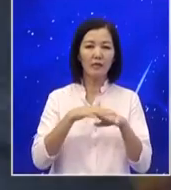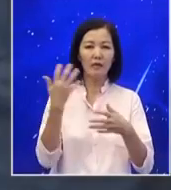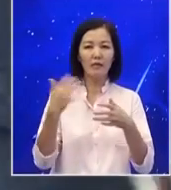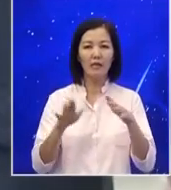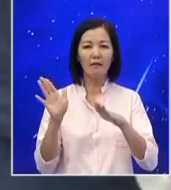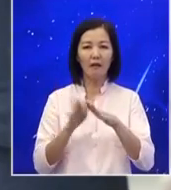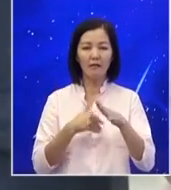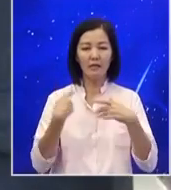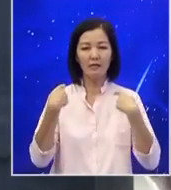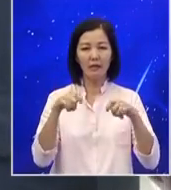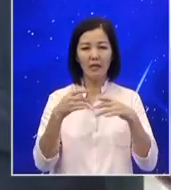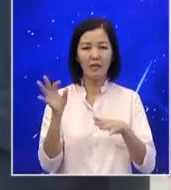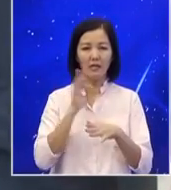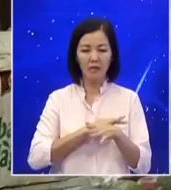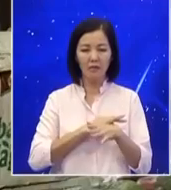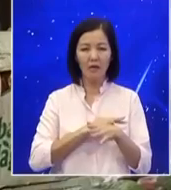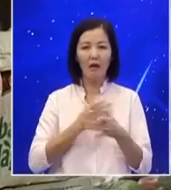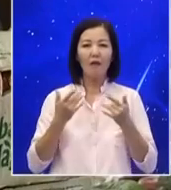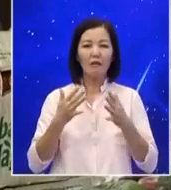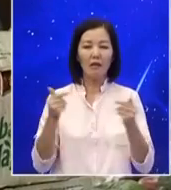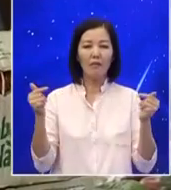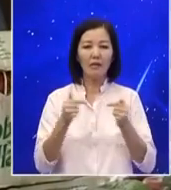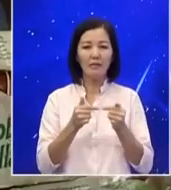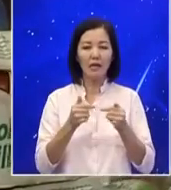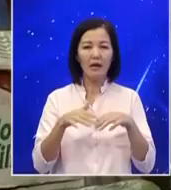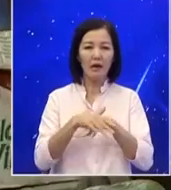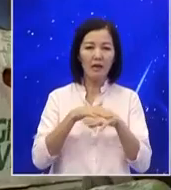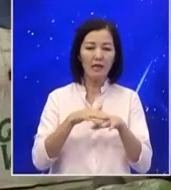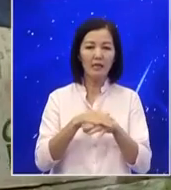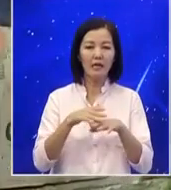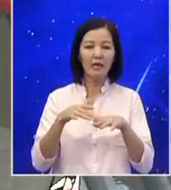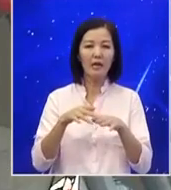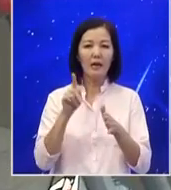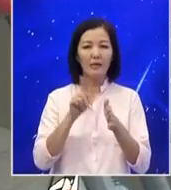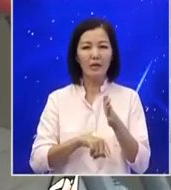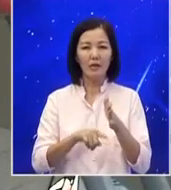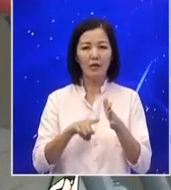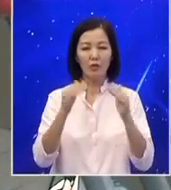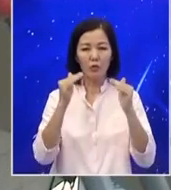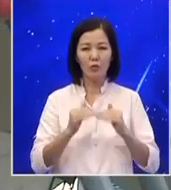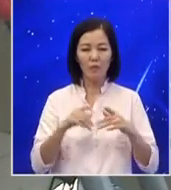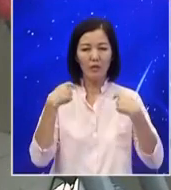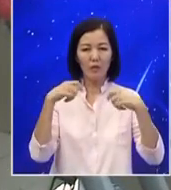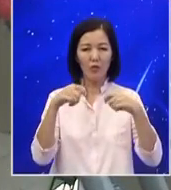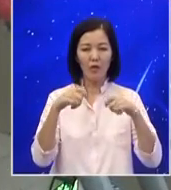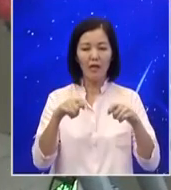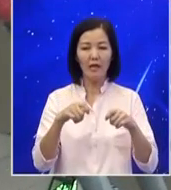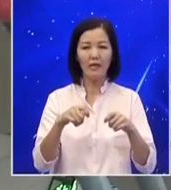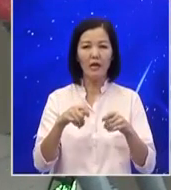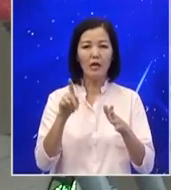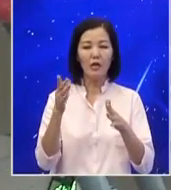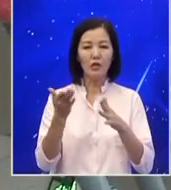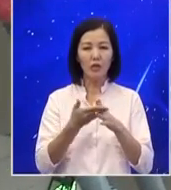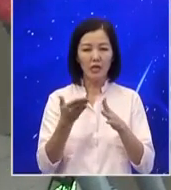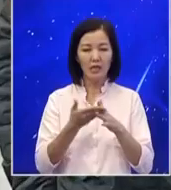сататын шаруалар үшін де тиімді. Олар талапқа сәйкес жергілікті тұрғындарға нарықтағы бағадан едәуір төмендетіп саудалады. Бұл жеңілдіктер